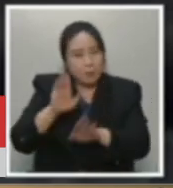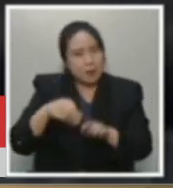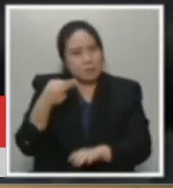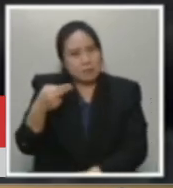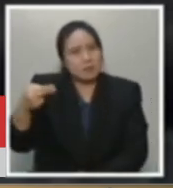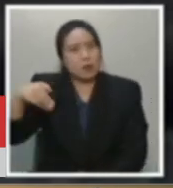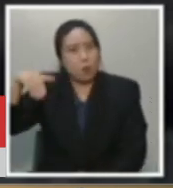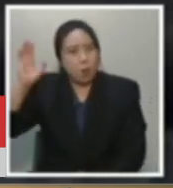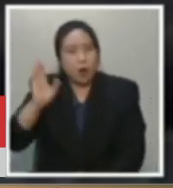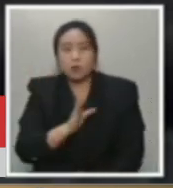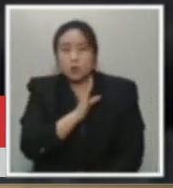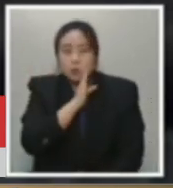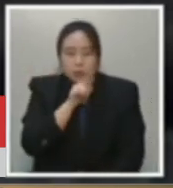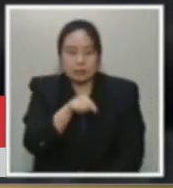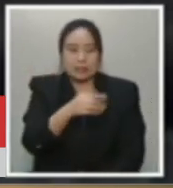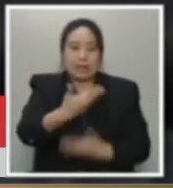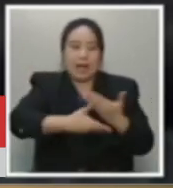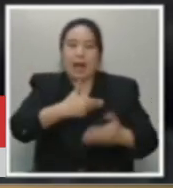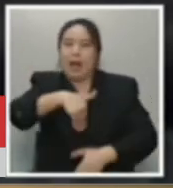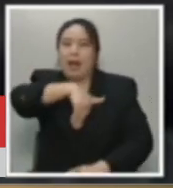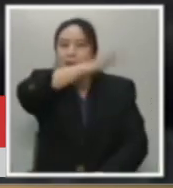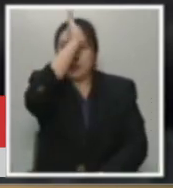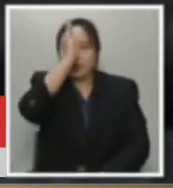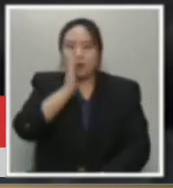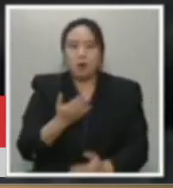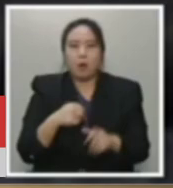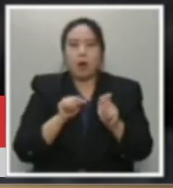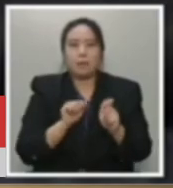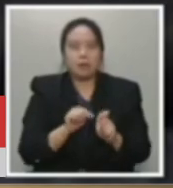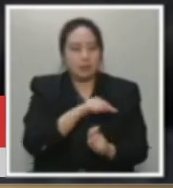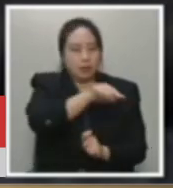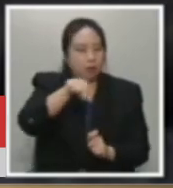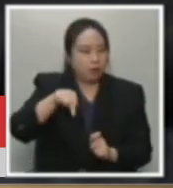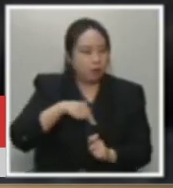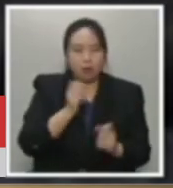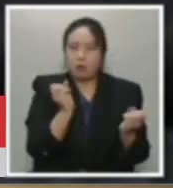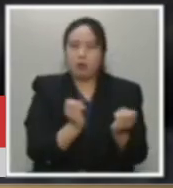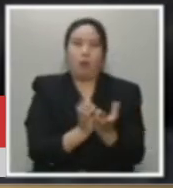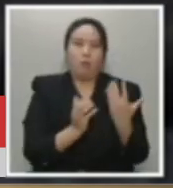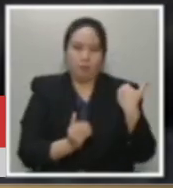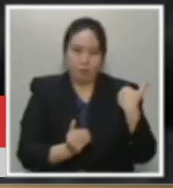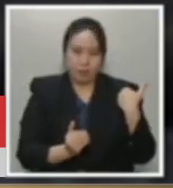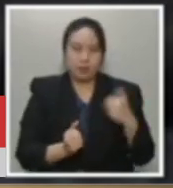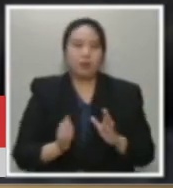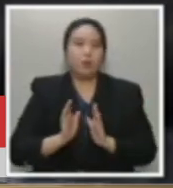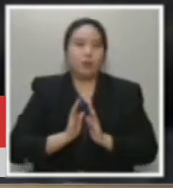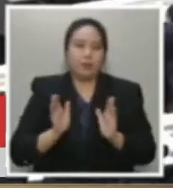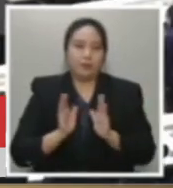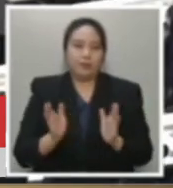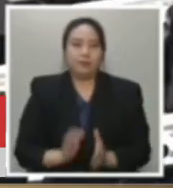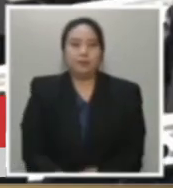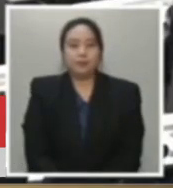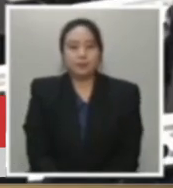อกาสนี้ไปก็เท่ากับว่าเราทำให้คนทั้งอำเภอเนี่ยเกิดความเสียหายอย่างยิ่งครับผมขอบคุณครับท่านประธานครับ ขอบคุณครับ